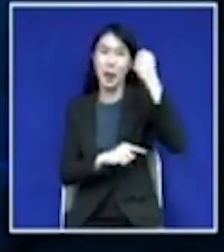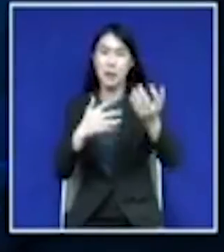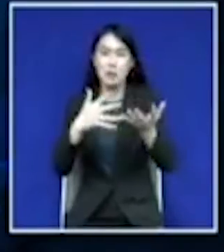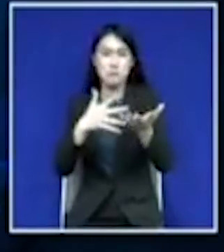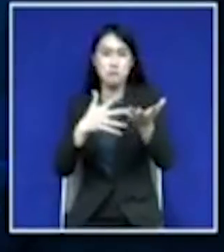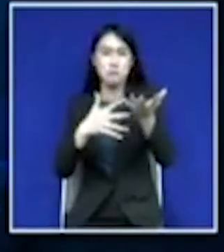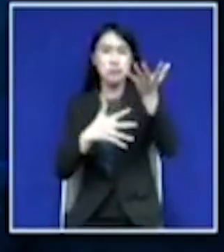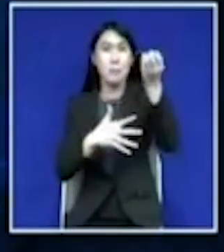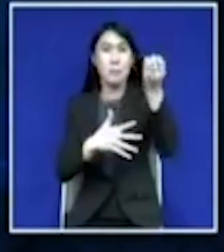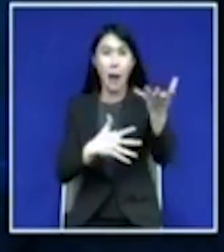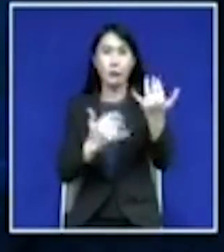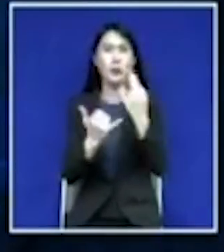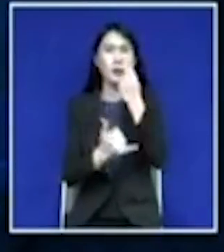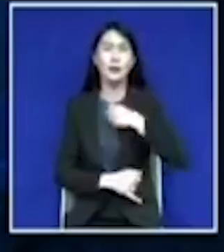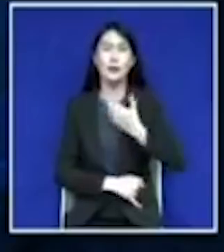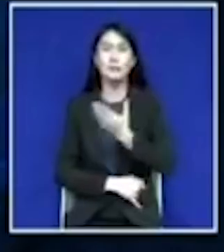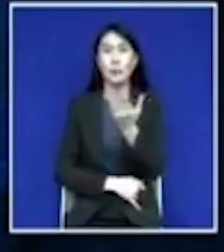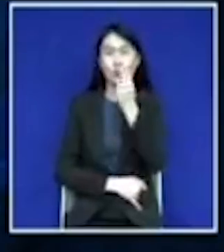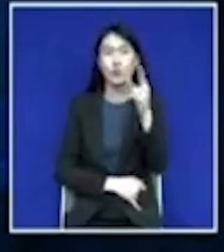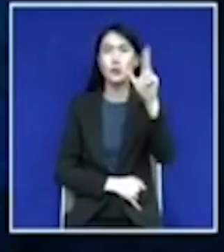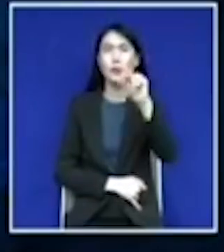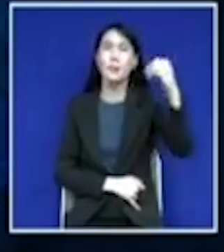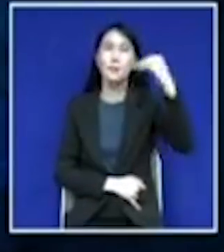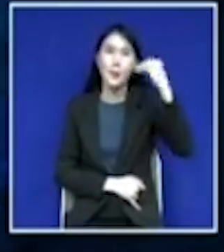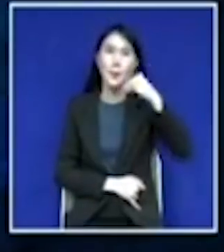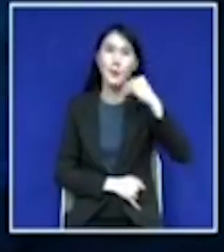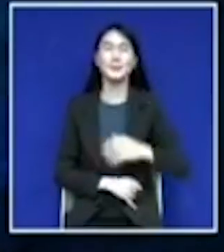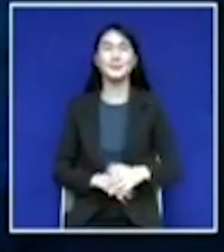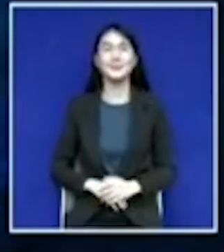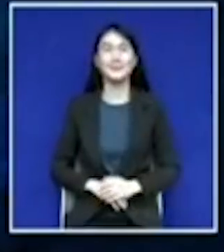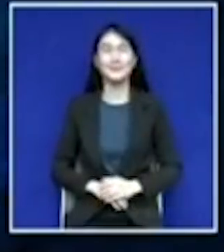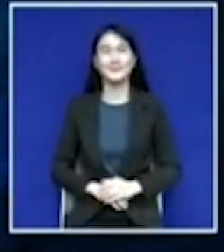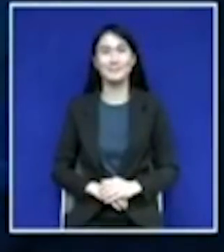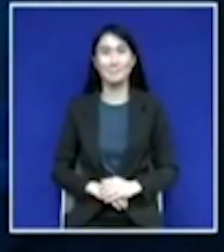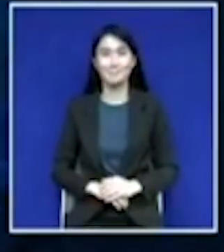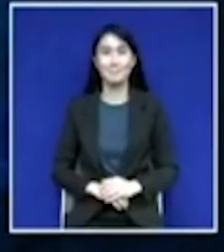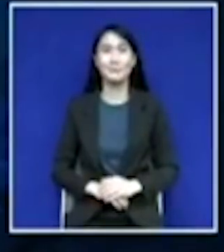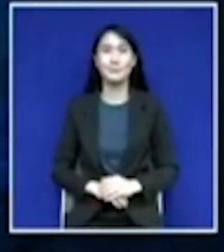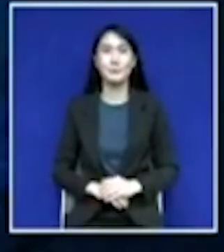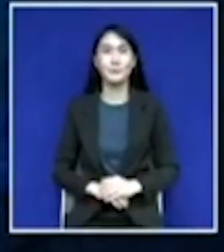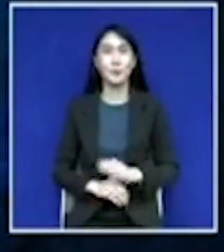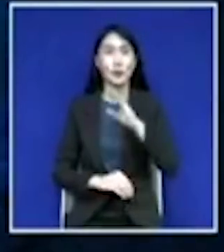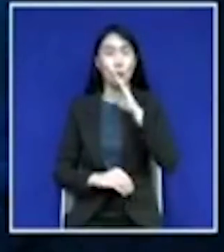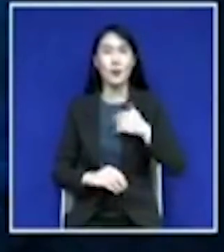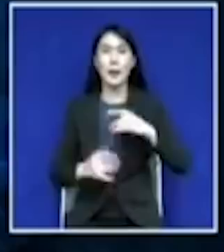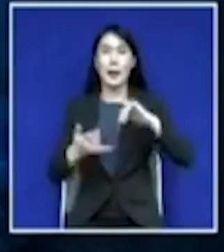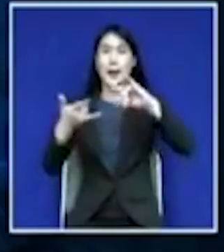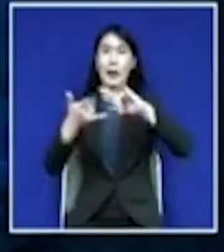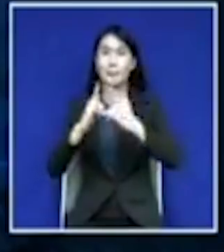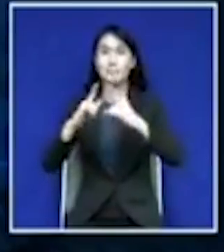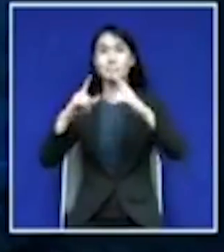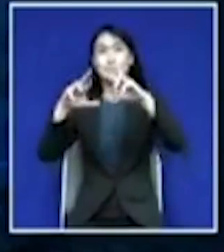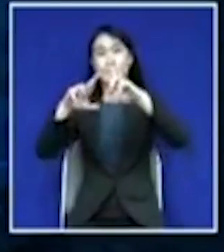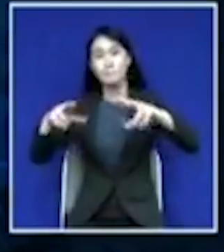ก็น้อยลงอยากเห็นทุกคนได้ใช้กันเยอะขึ้นนะครับซึ่งการลงทะเบียนห้างร้านต่างๆก็ต้องข